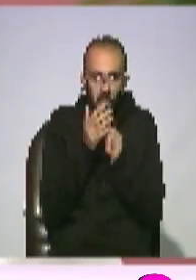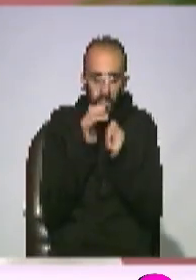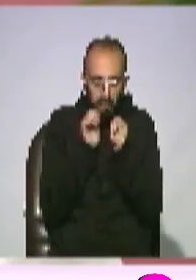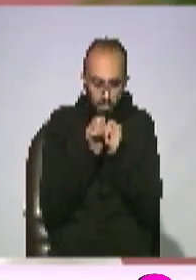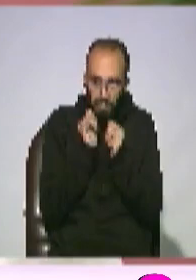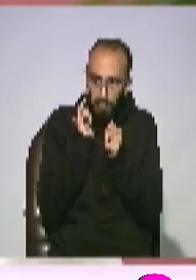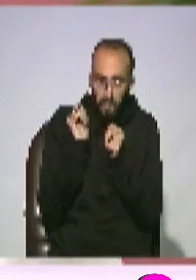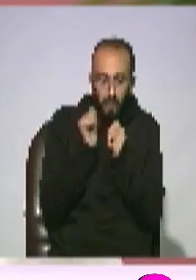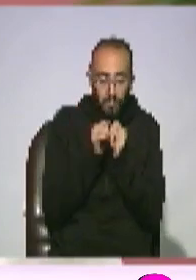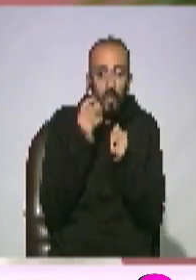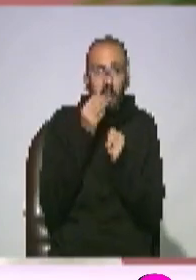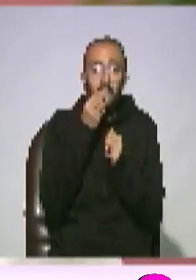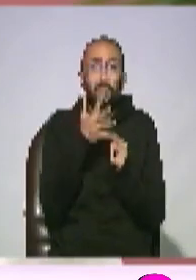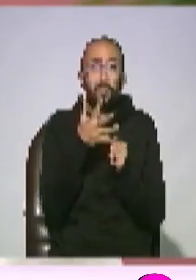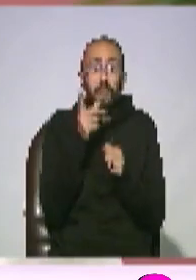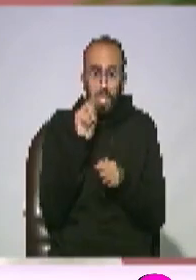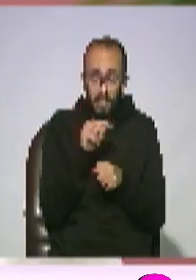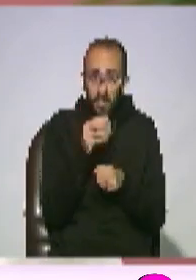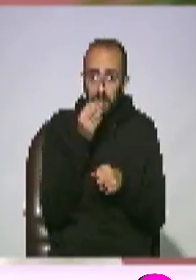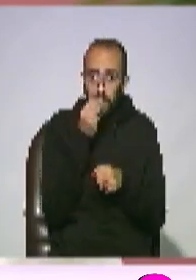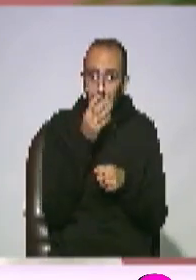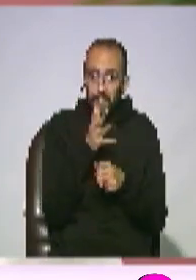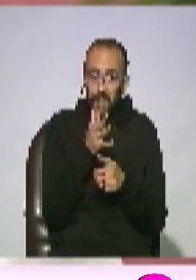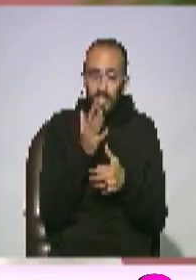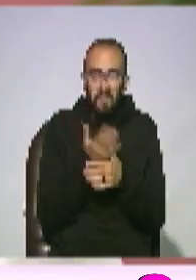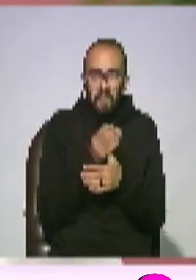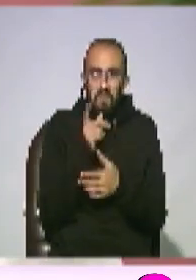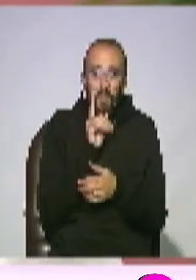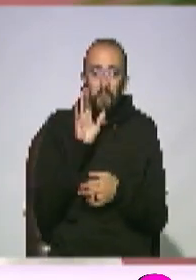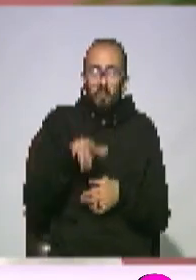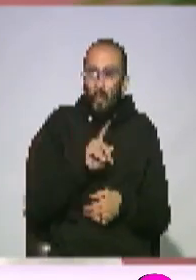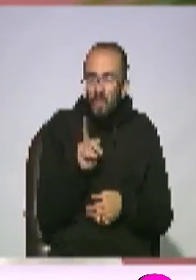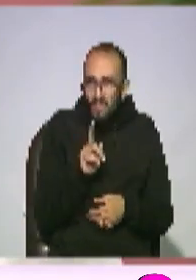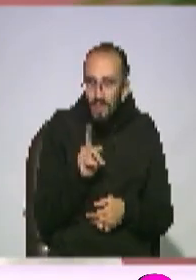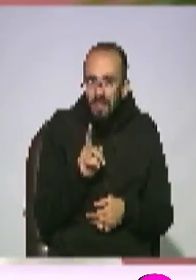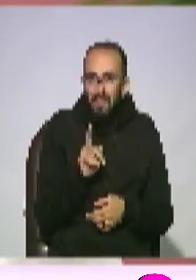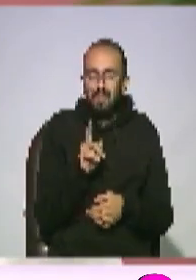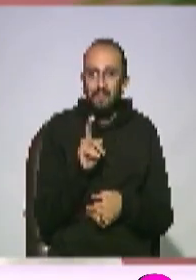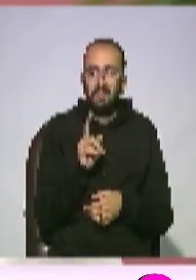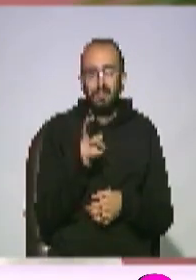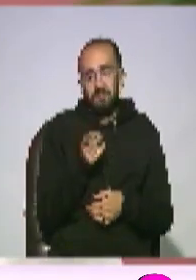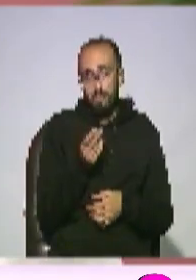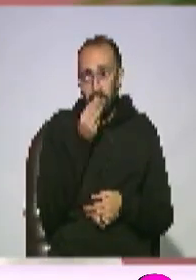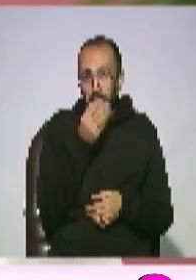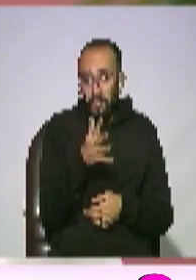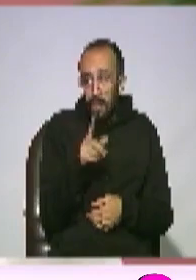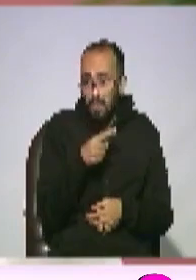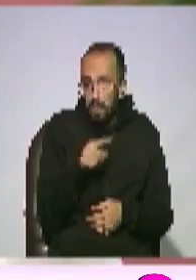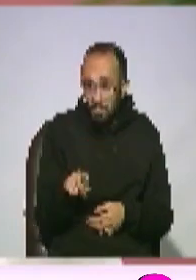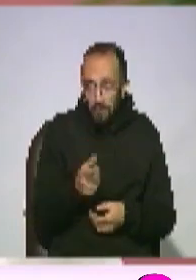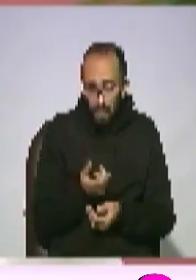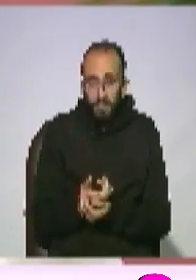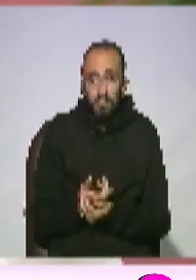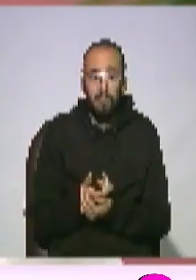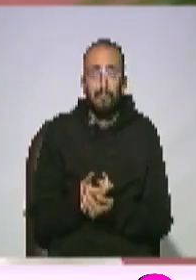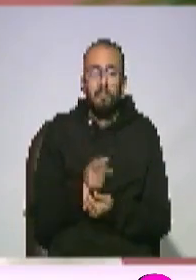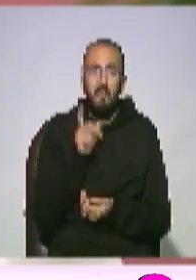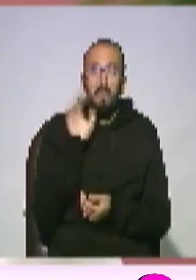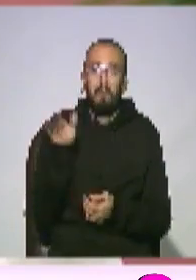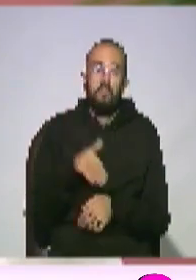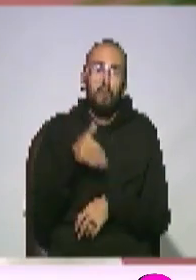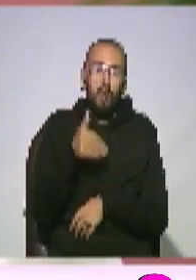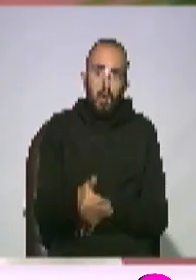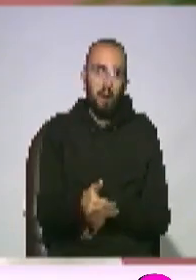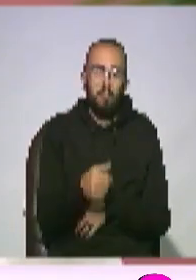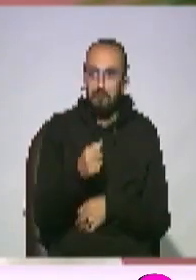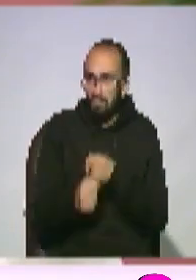مع سوء التغذيه اللي بيتوجد نتيجه ان الام مش متفرغه، هو سوء تغذيه. ما هي الام بتكون جايه متاخره